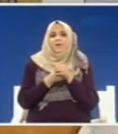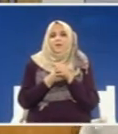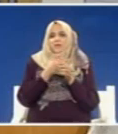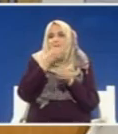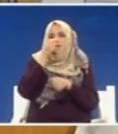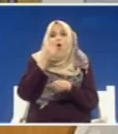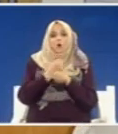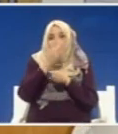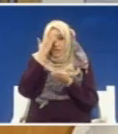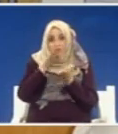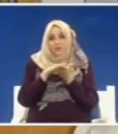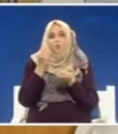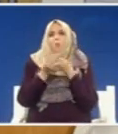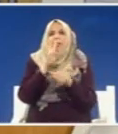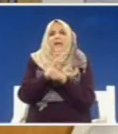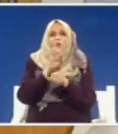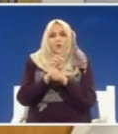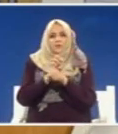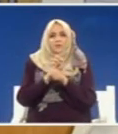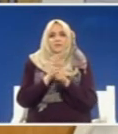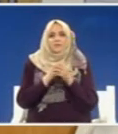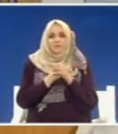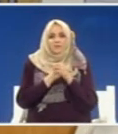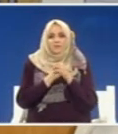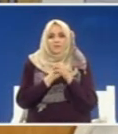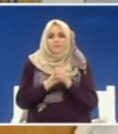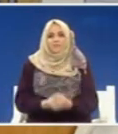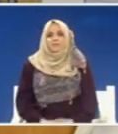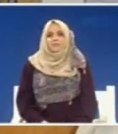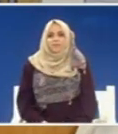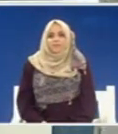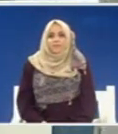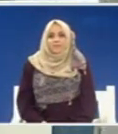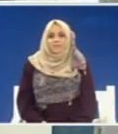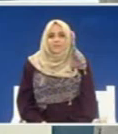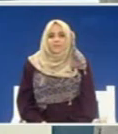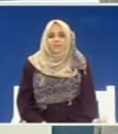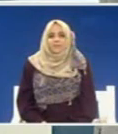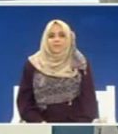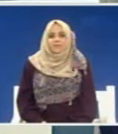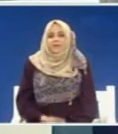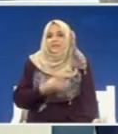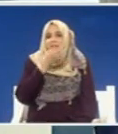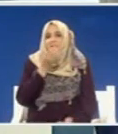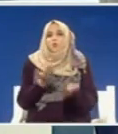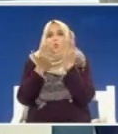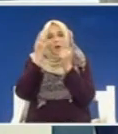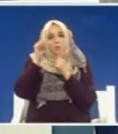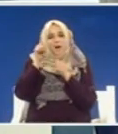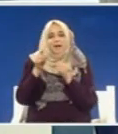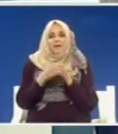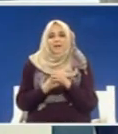وفي حفص راهي حوالي 14 ولا 15 سجدة. الله يبارك. شيخنا الدعاء عليها إن شاء الله بالخير. والله